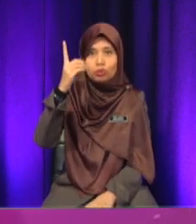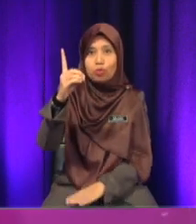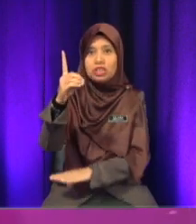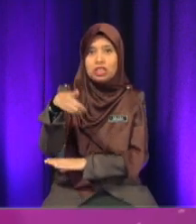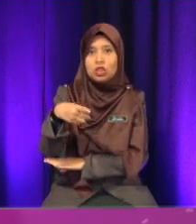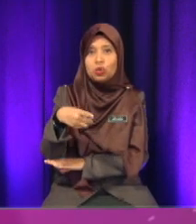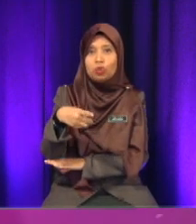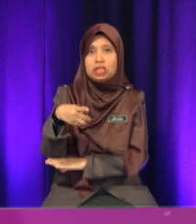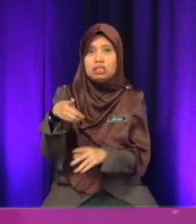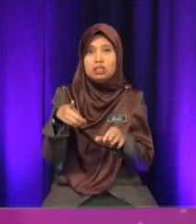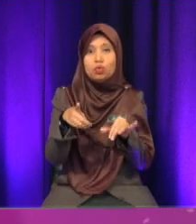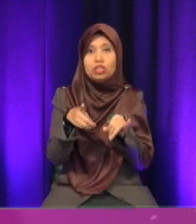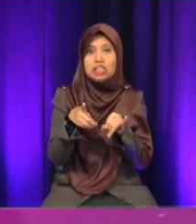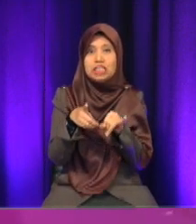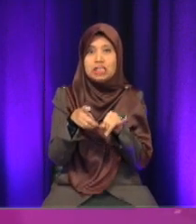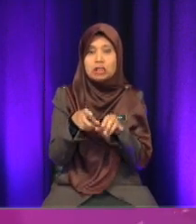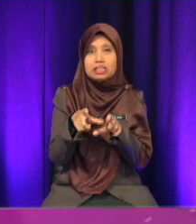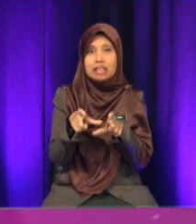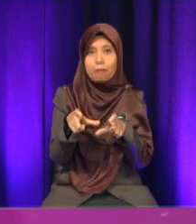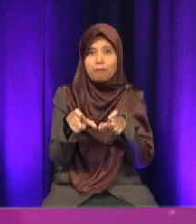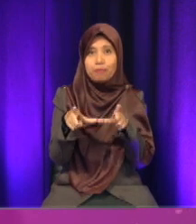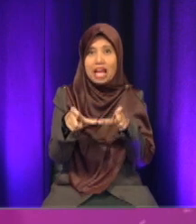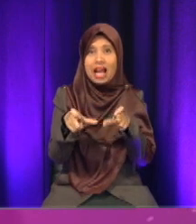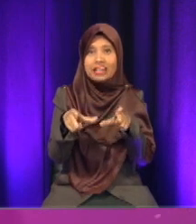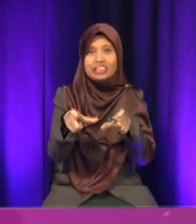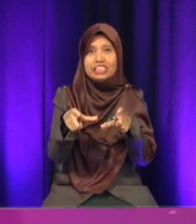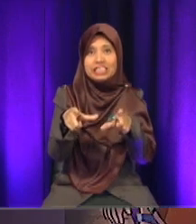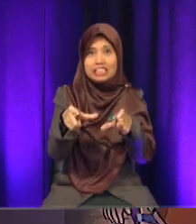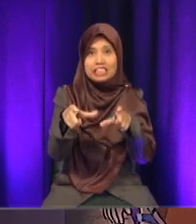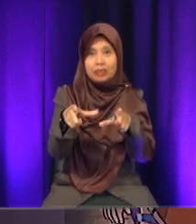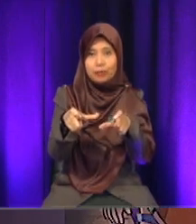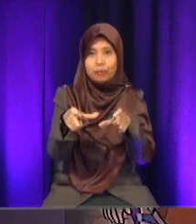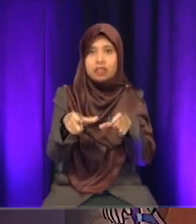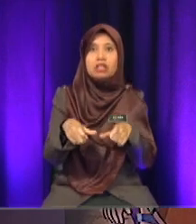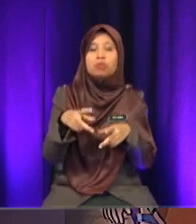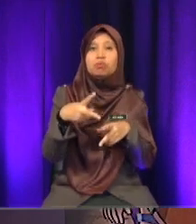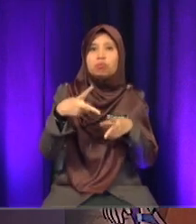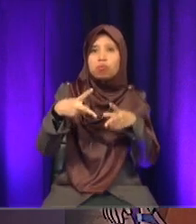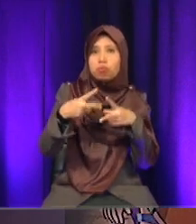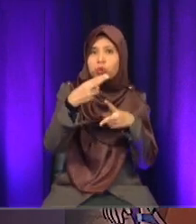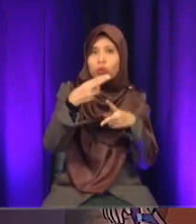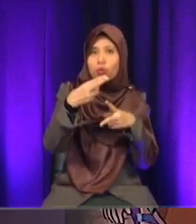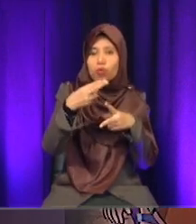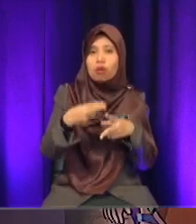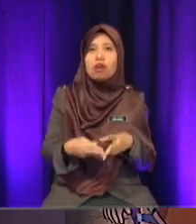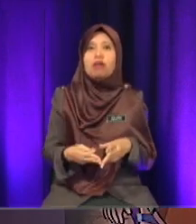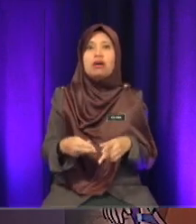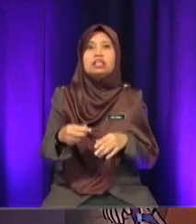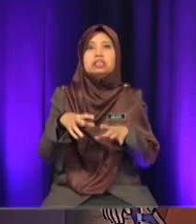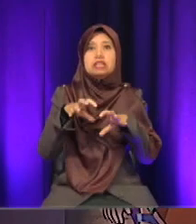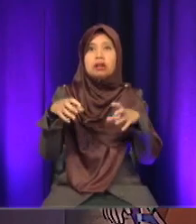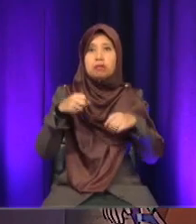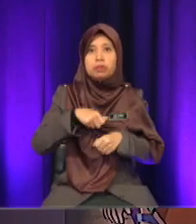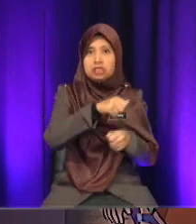sepinya yang tajam uh dia gunakan sepi yang tajam untuk memutuskan jaring nelayan itu tadi